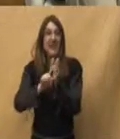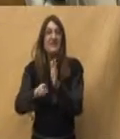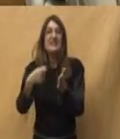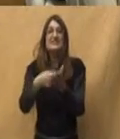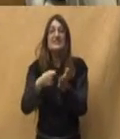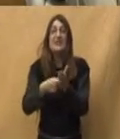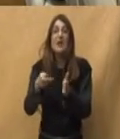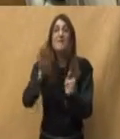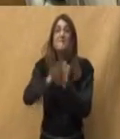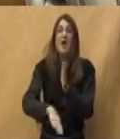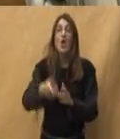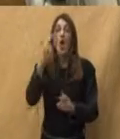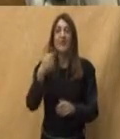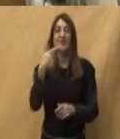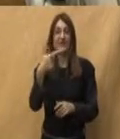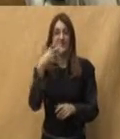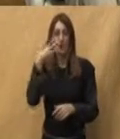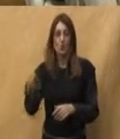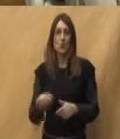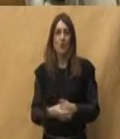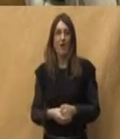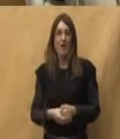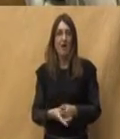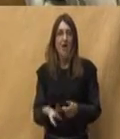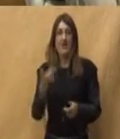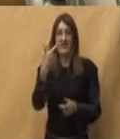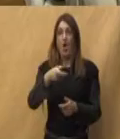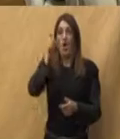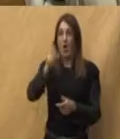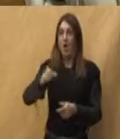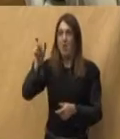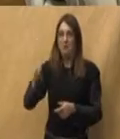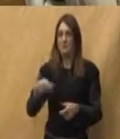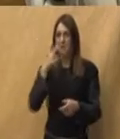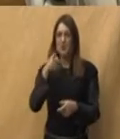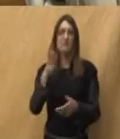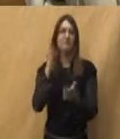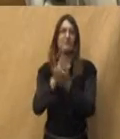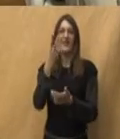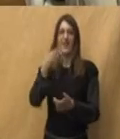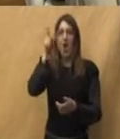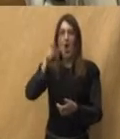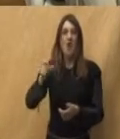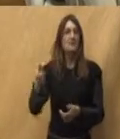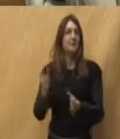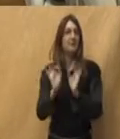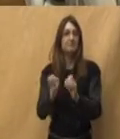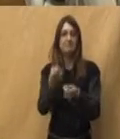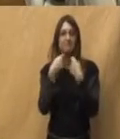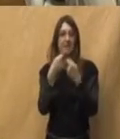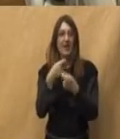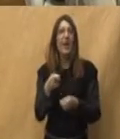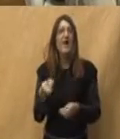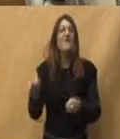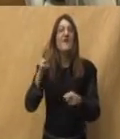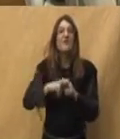cijenom ispod 20 kuna. Znači, a ja pretpostavljam da su za dvije osobe, kad sam pogledala koje su količine. Znači, prema tome nama